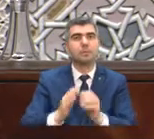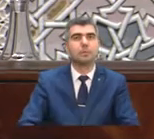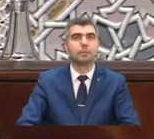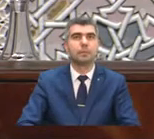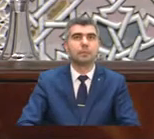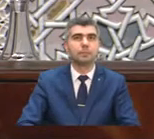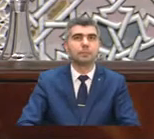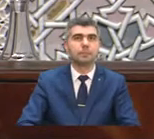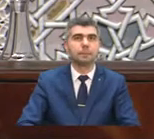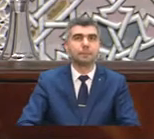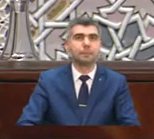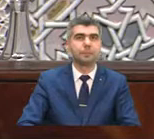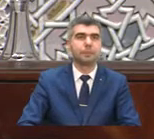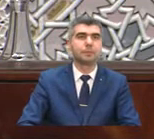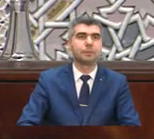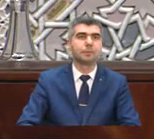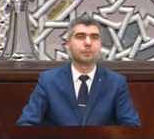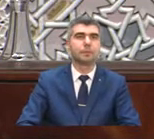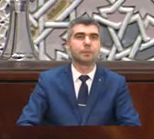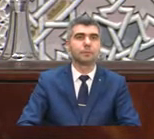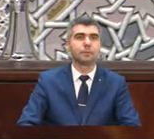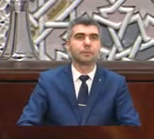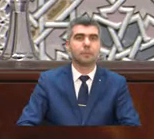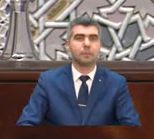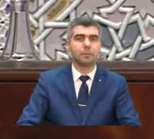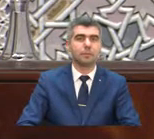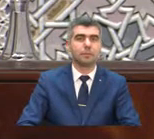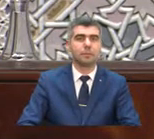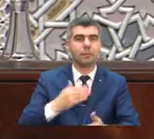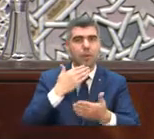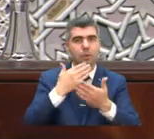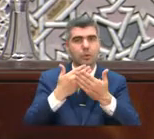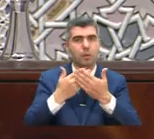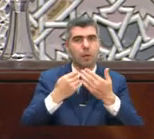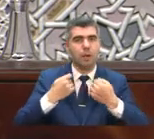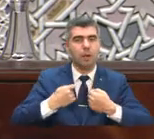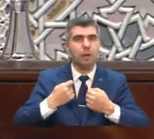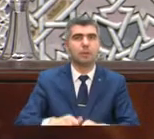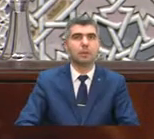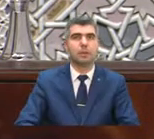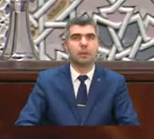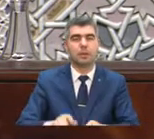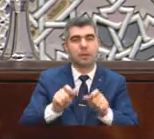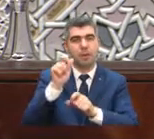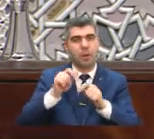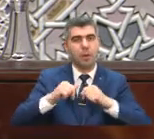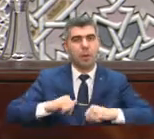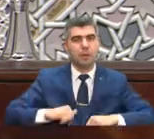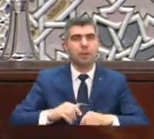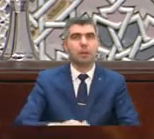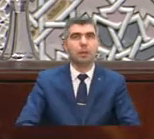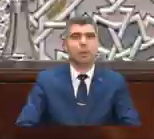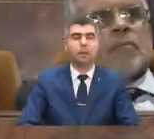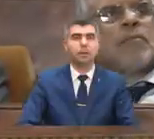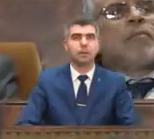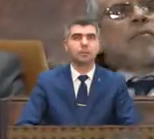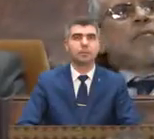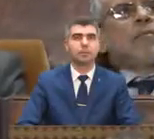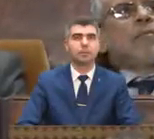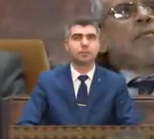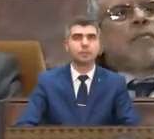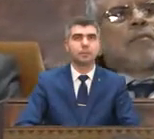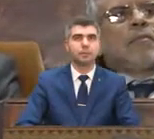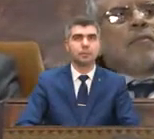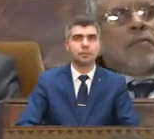تعقيب، تفضلوا سيد النائب. شكرا سيد الرئيس، سيد الوزير، السادة النواب المحترمين.